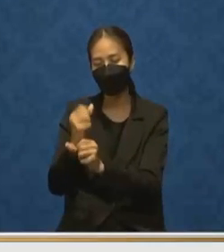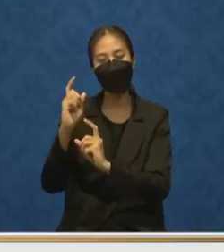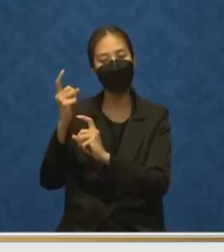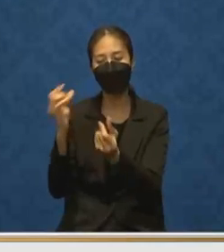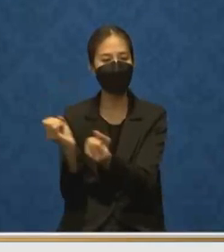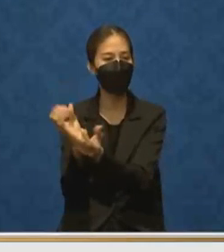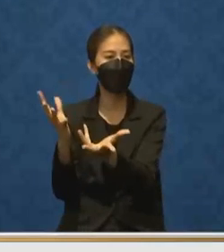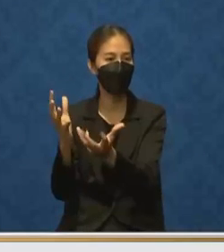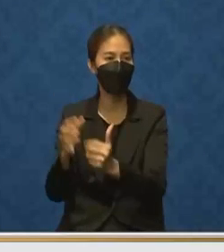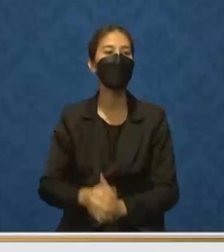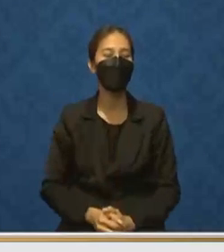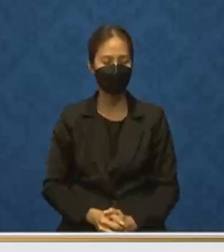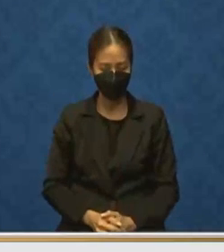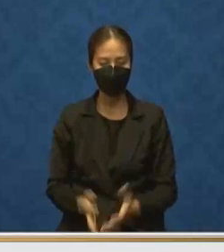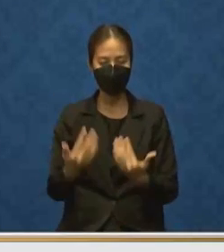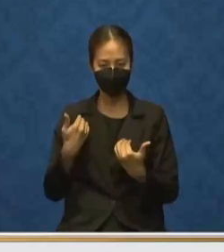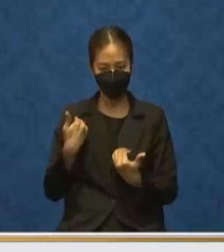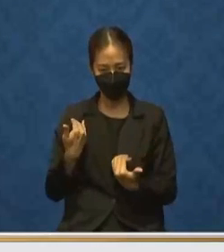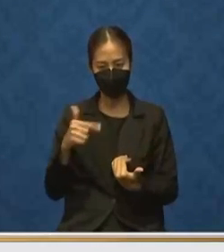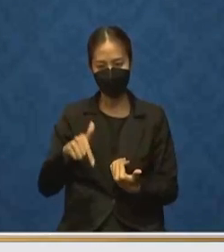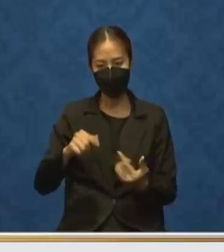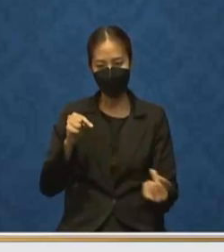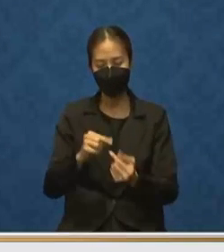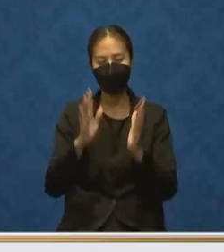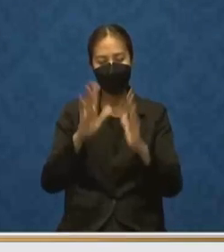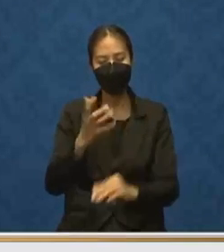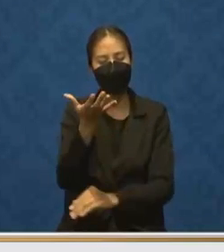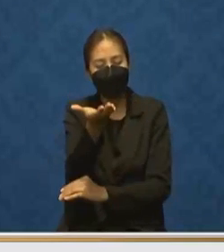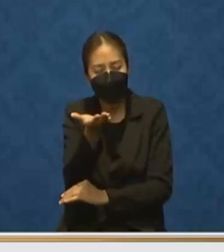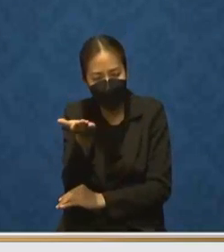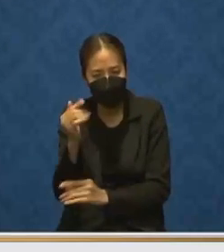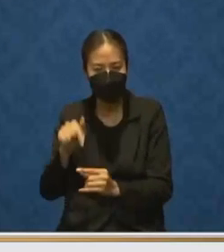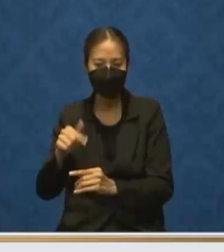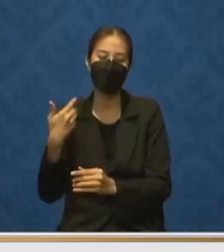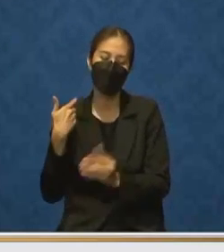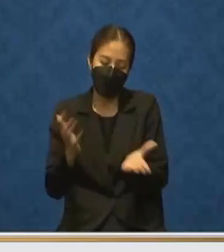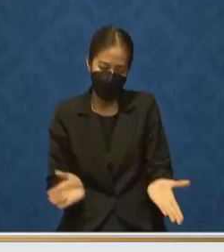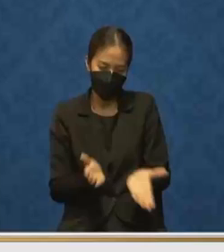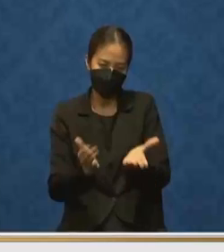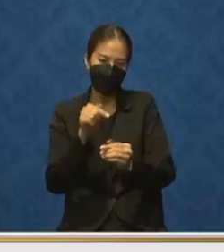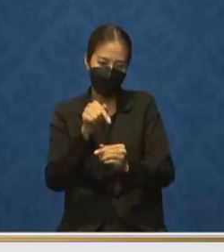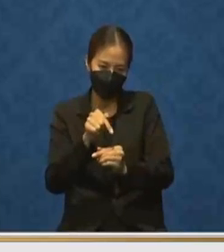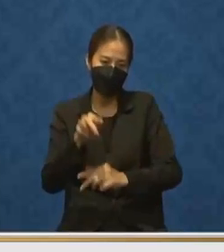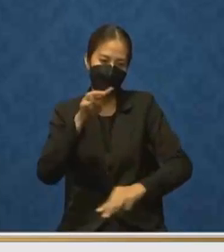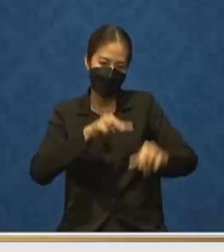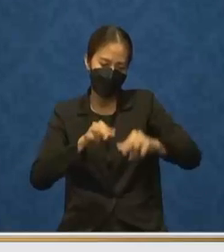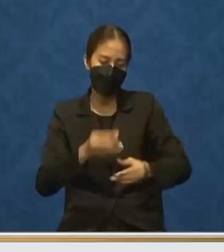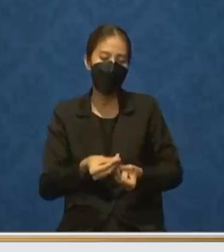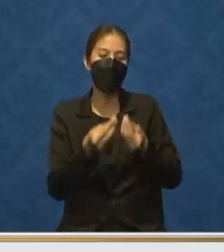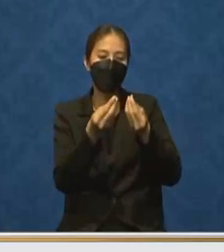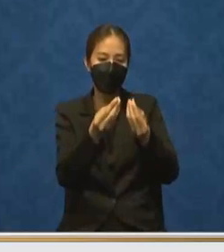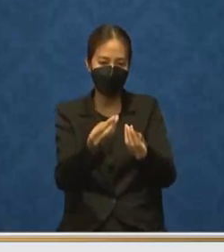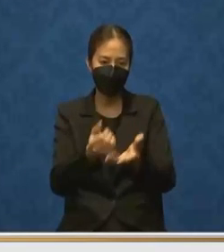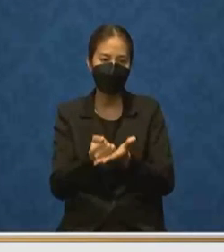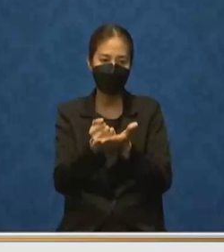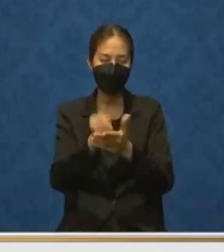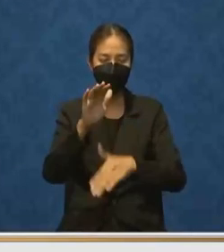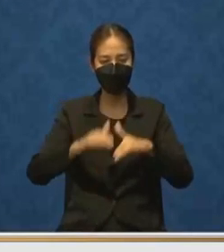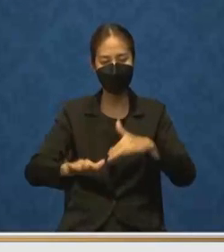ริมและพัฒนาศักยภาพคนไร้ที่พึ่งและคนขอทานให้รับความคุ้มครองช่วยเหลือที่ครอบคลุมและทั่วถึงจำนวน